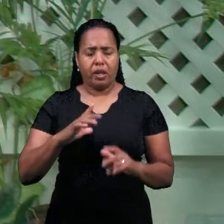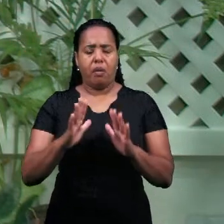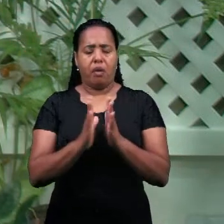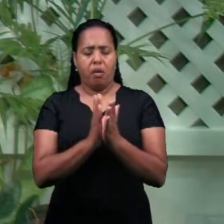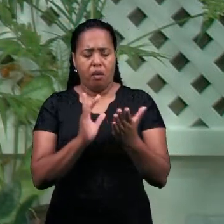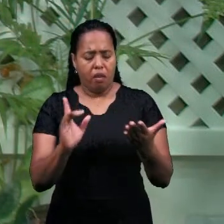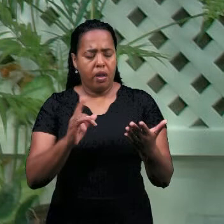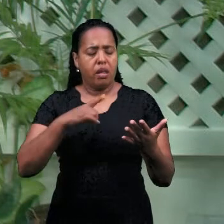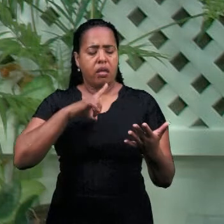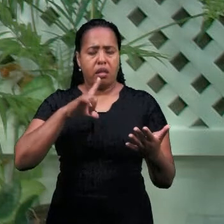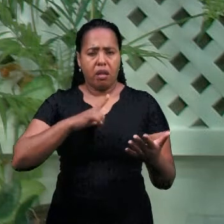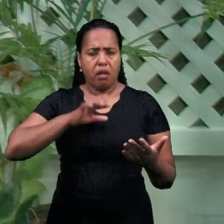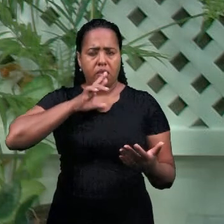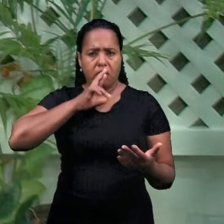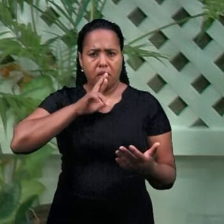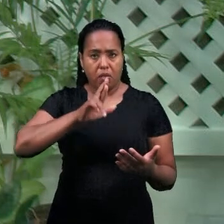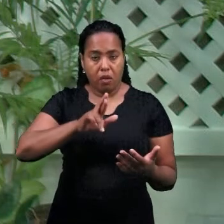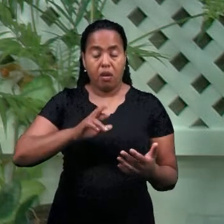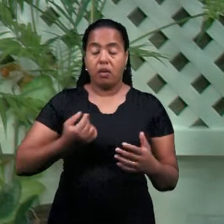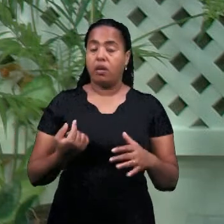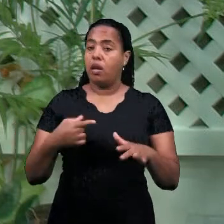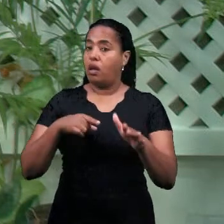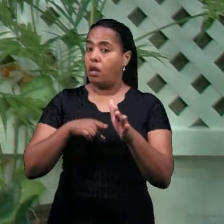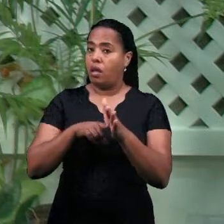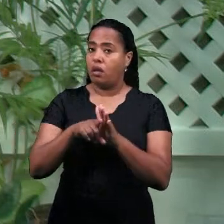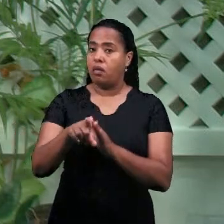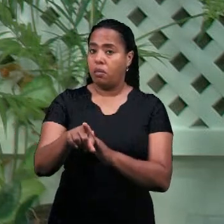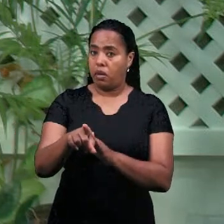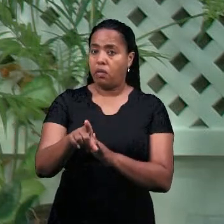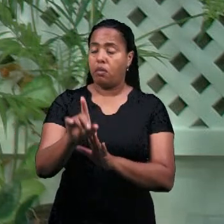réponses, et les questions